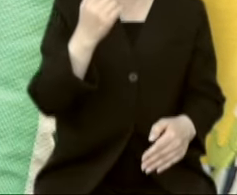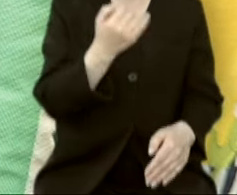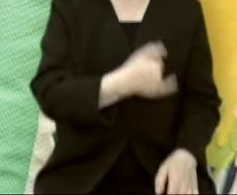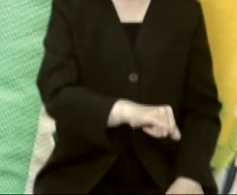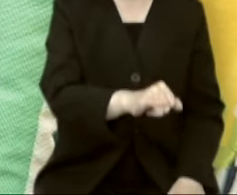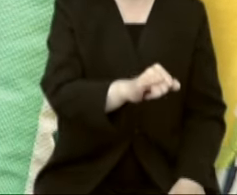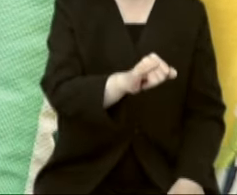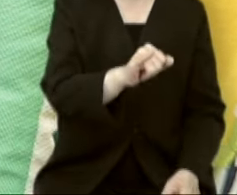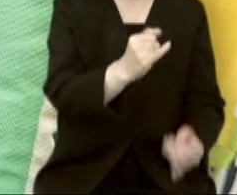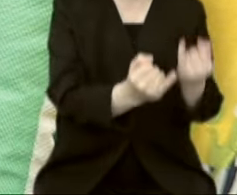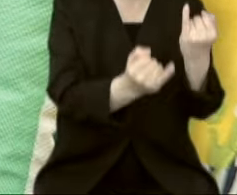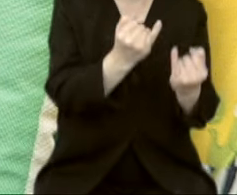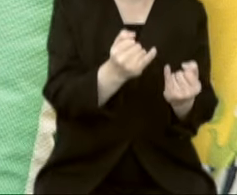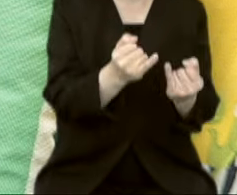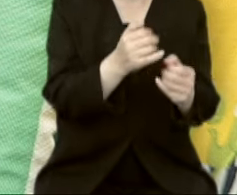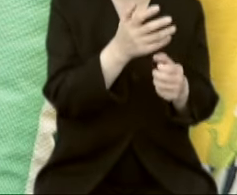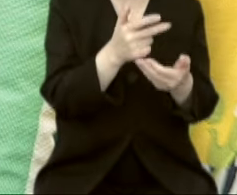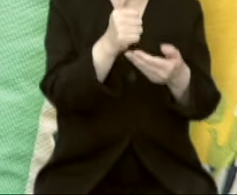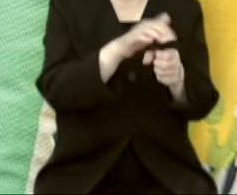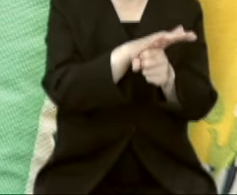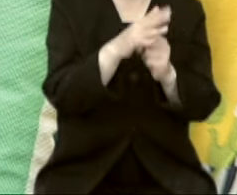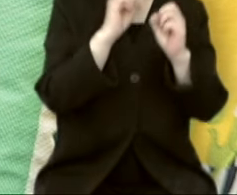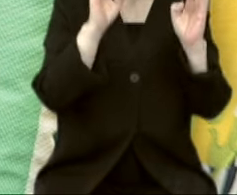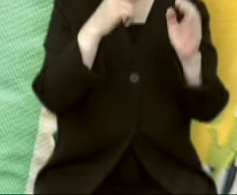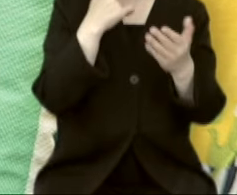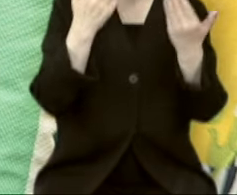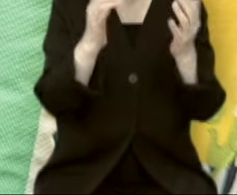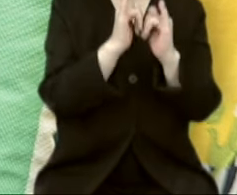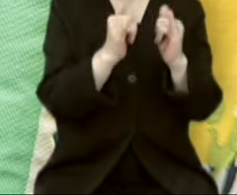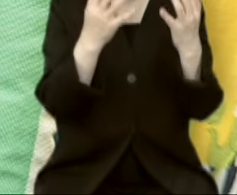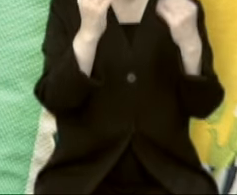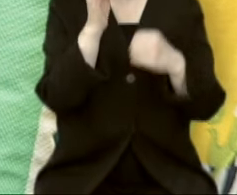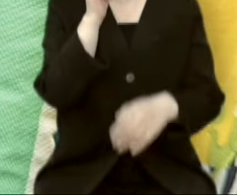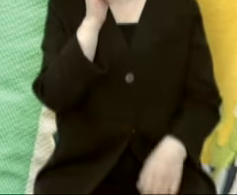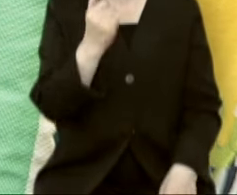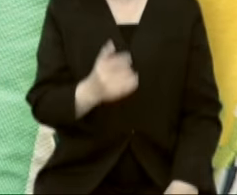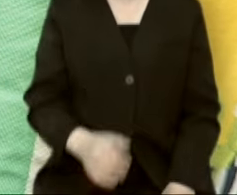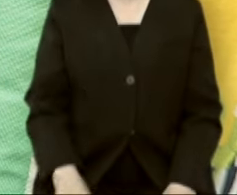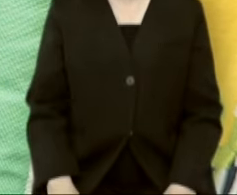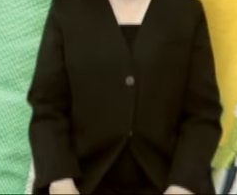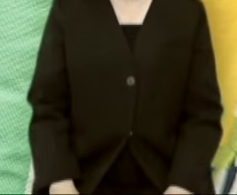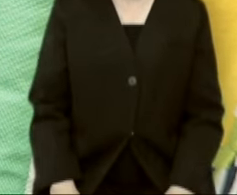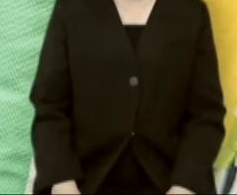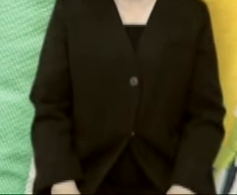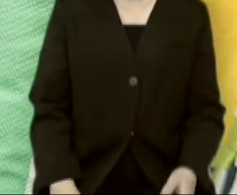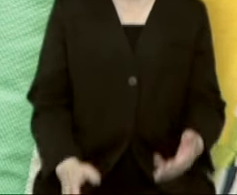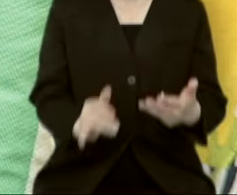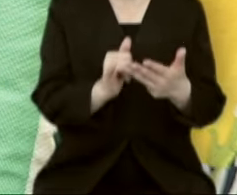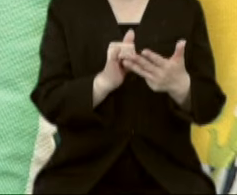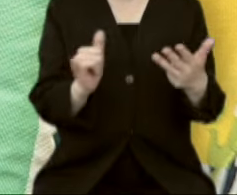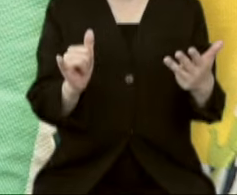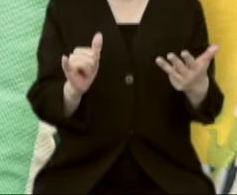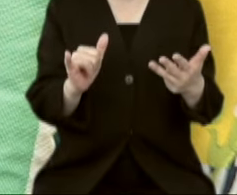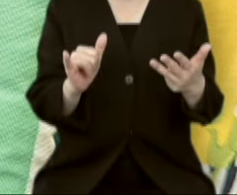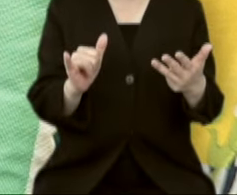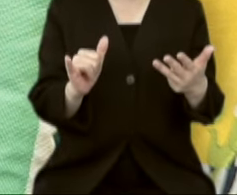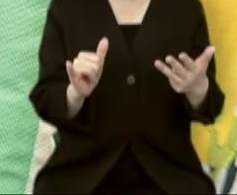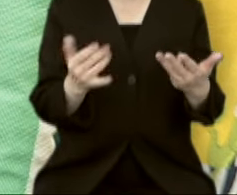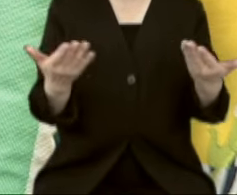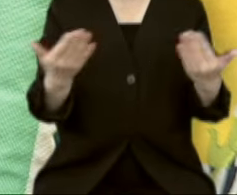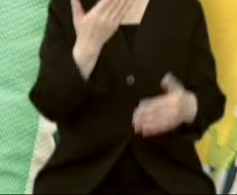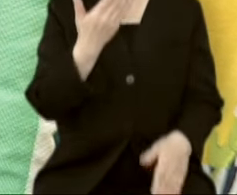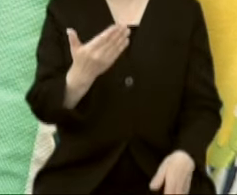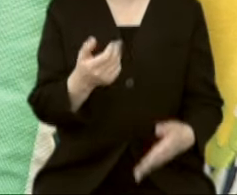자매님들이 주님을 사랑하고 선교사로서 헌신하는 분들이 많이 계시잖아요. 네. 그래서 8명이면 큰일을 할 수가